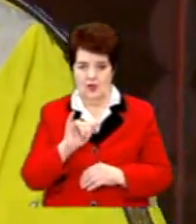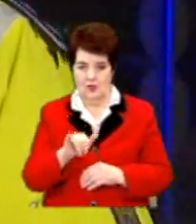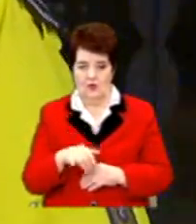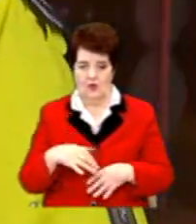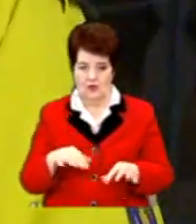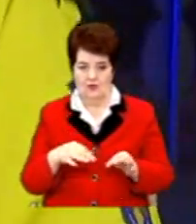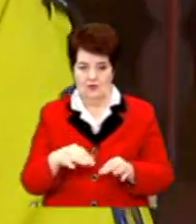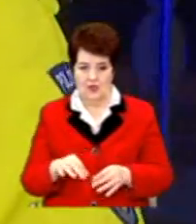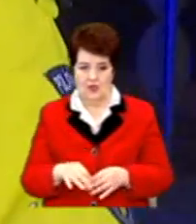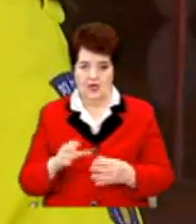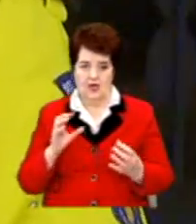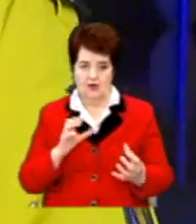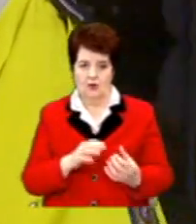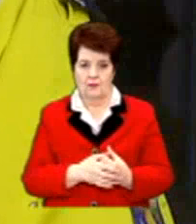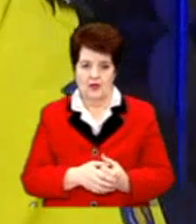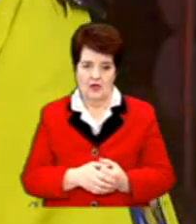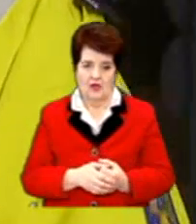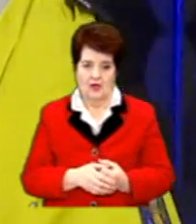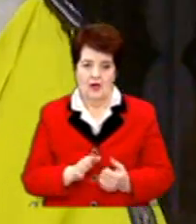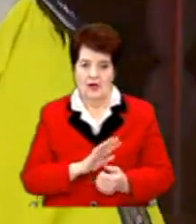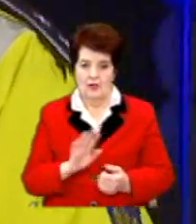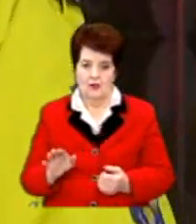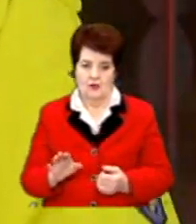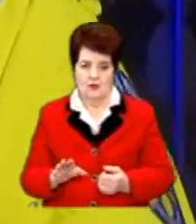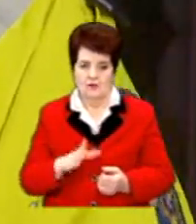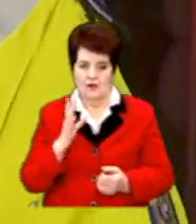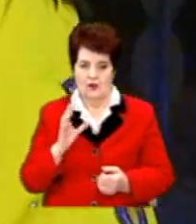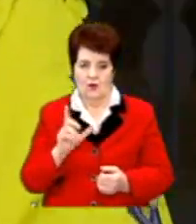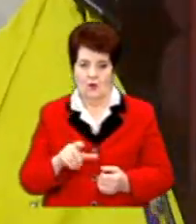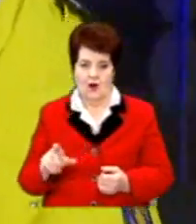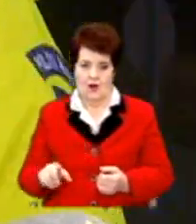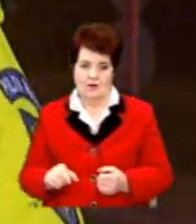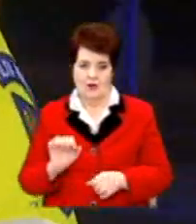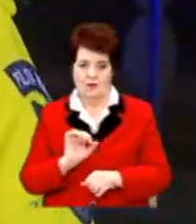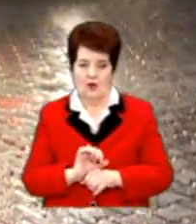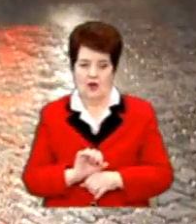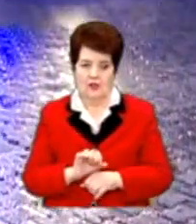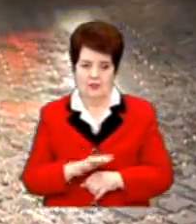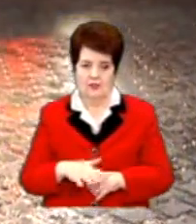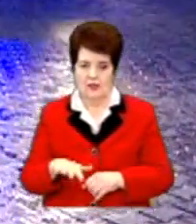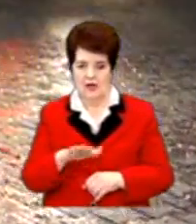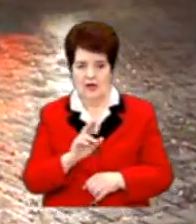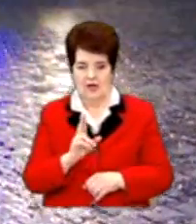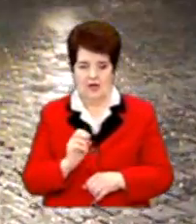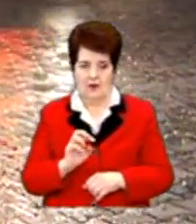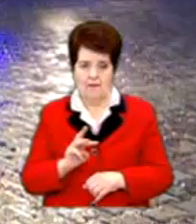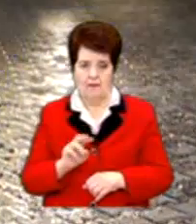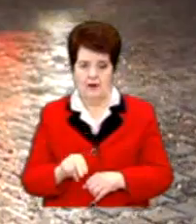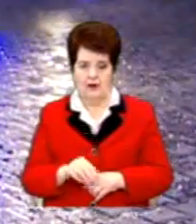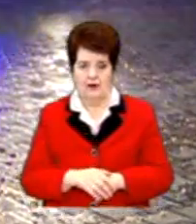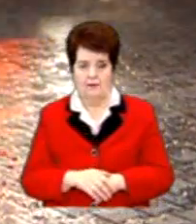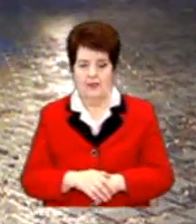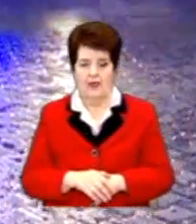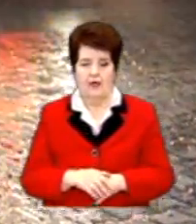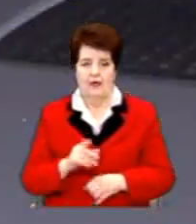autovehiculelor, autoturismelor, pentru a nu exista oameni care să rămână blocați în câmp. La ieșirea din Buzău spre Brăila, pe drumul